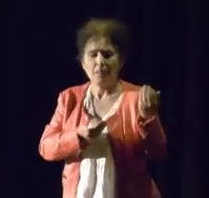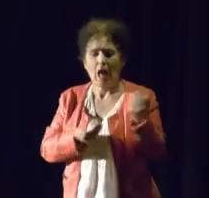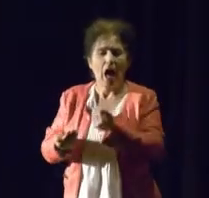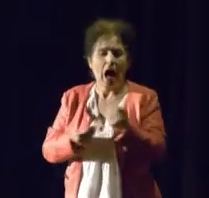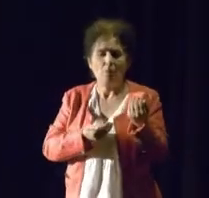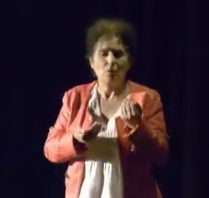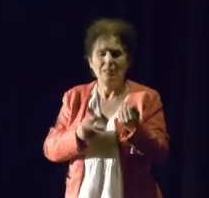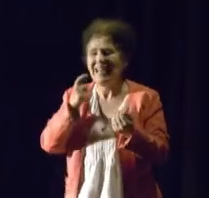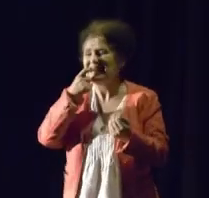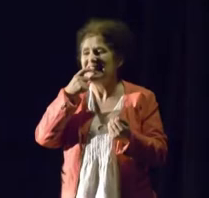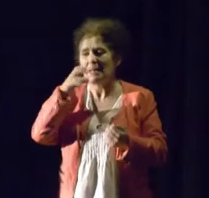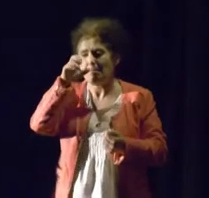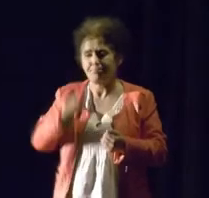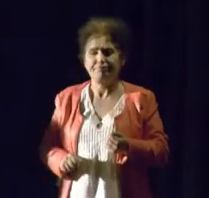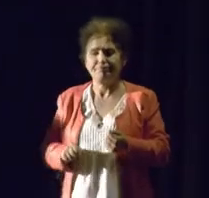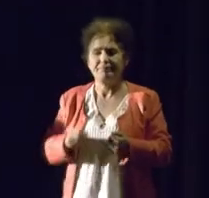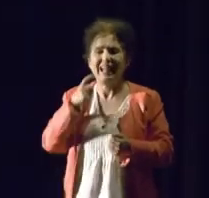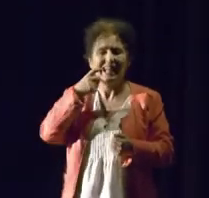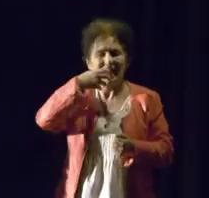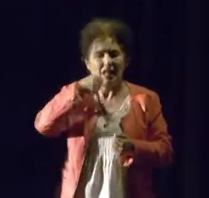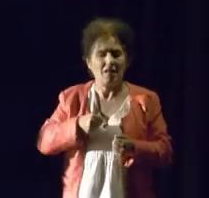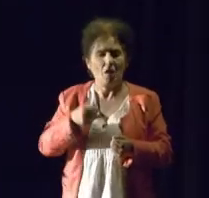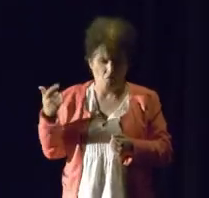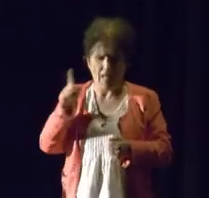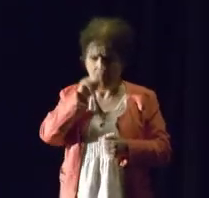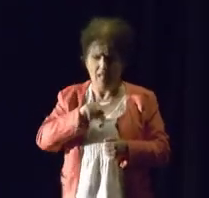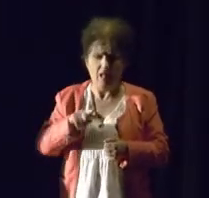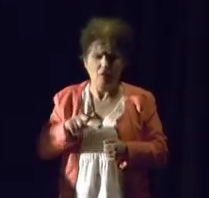Абортусот е како вадење зап. И ова е лага.